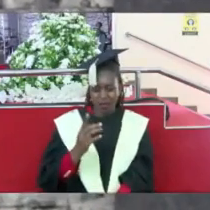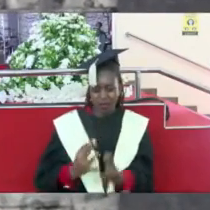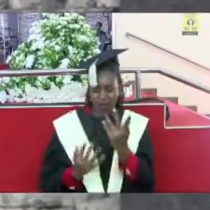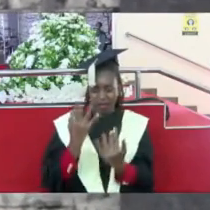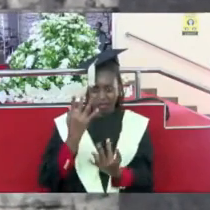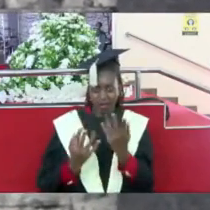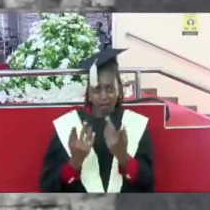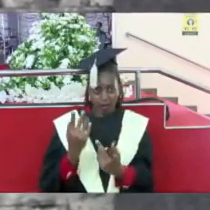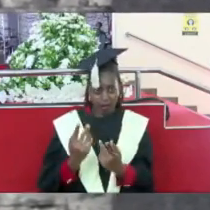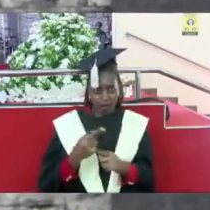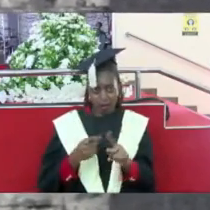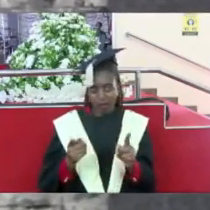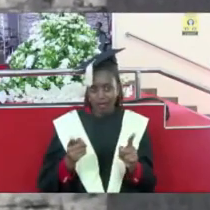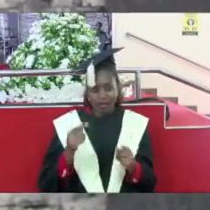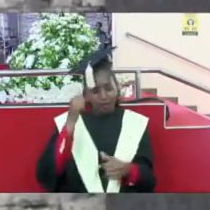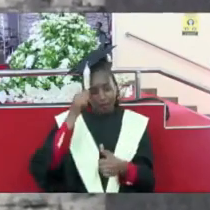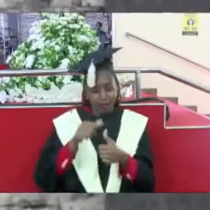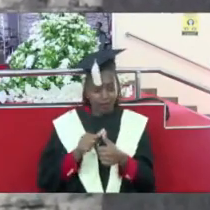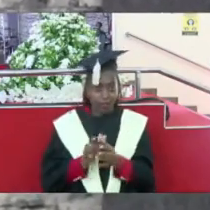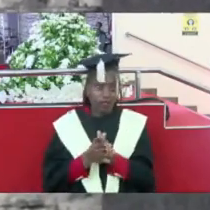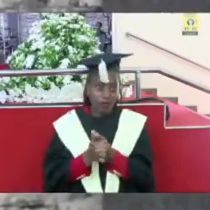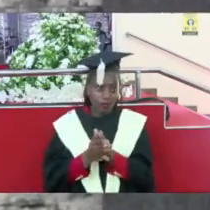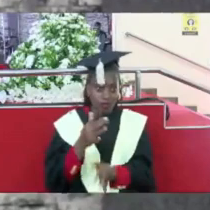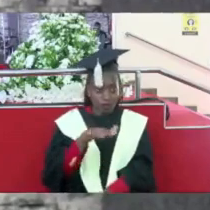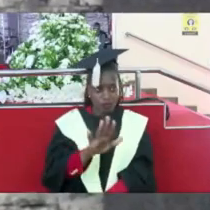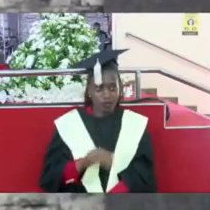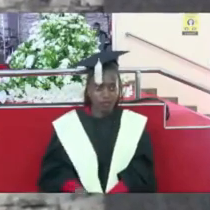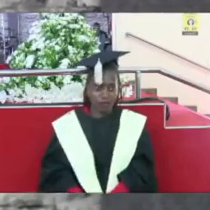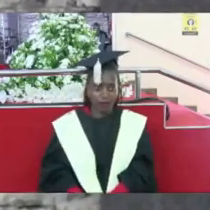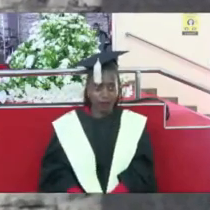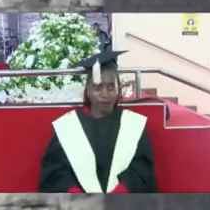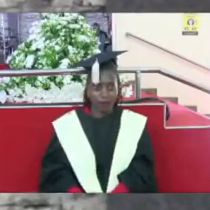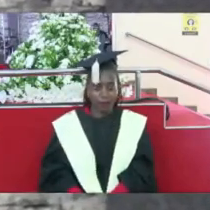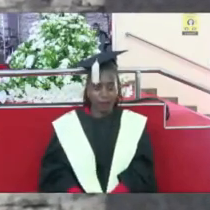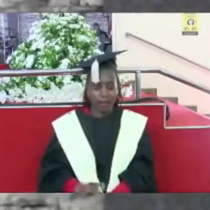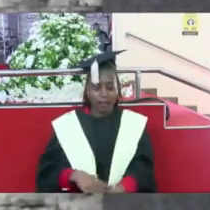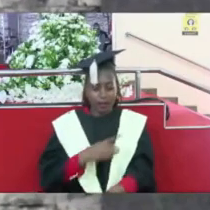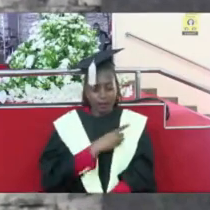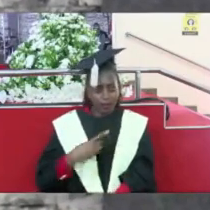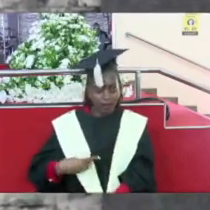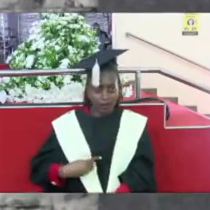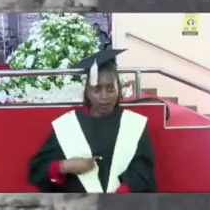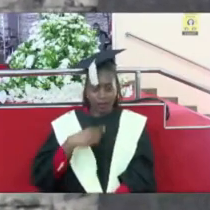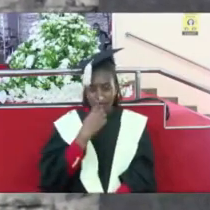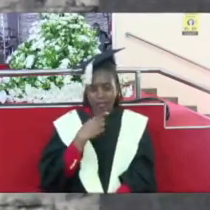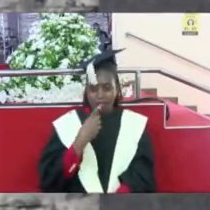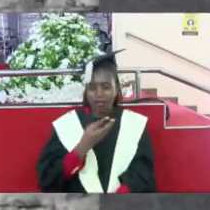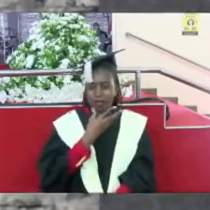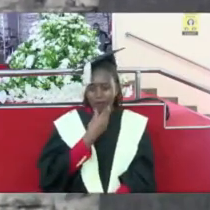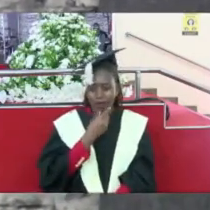ni yako. But this story is yours. Daudi aliposema uawe akabio na hadithi when David said he'd be killed. Ni